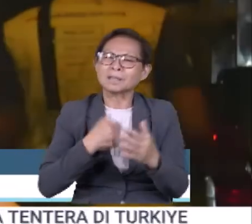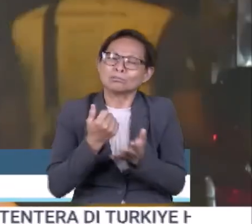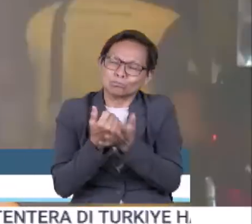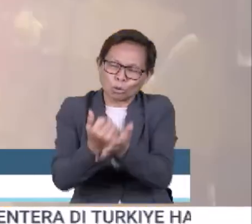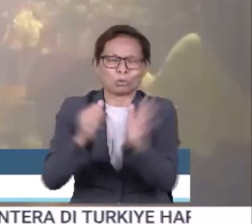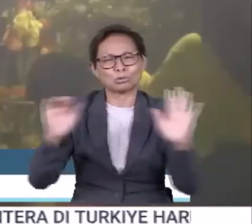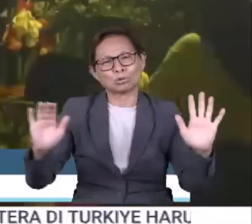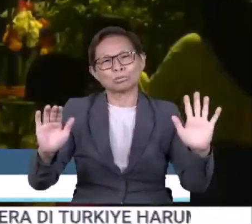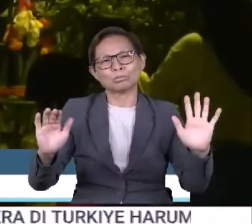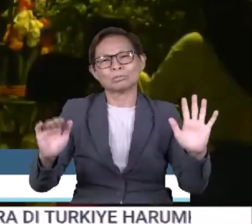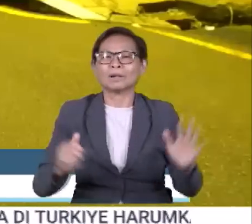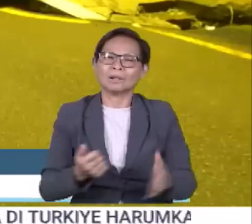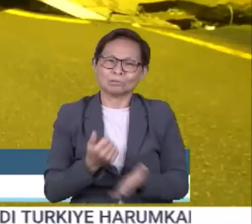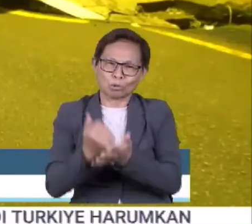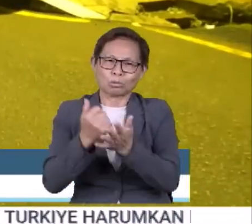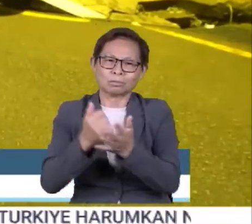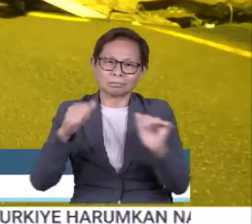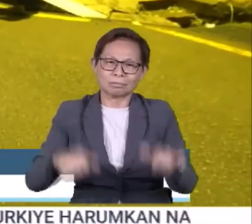Itu pun dah syukur lah.